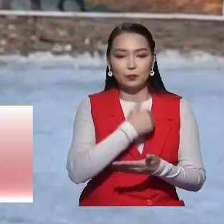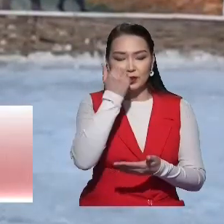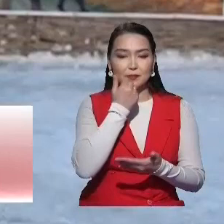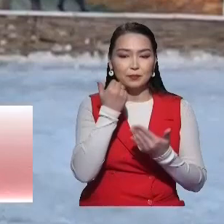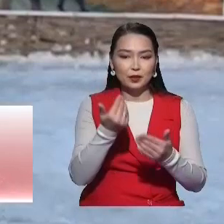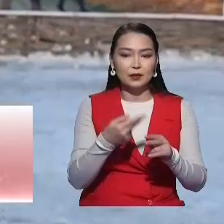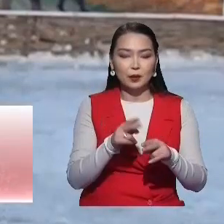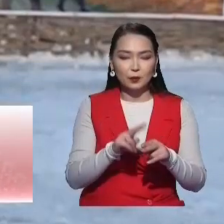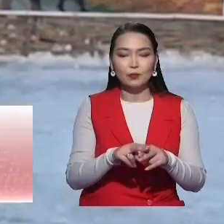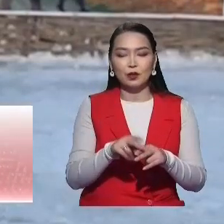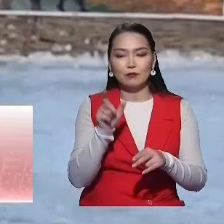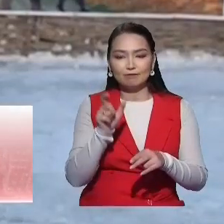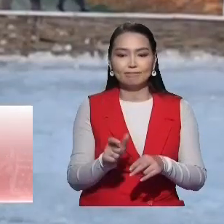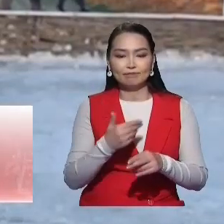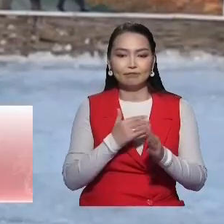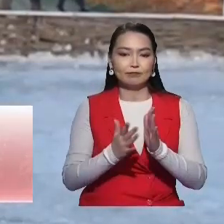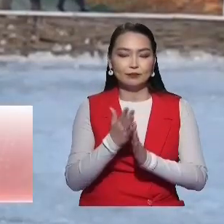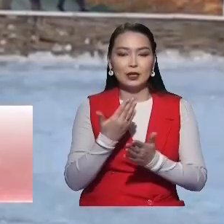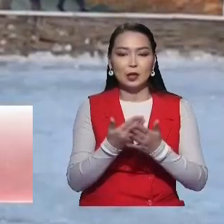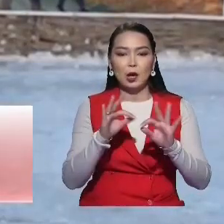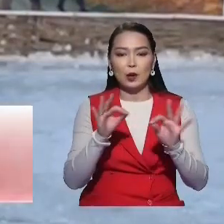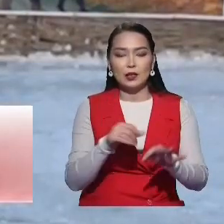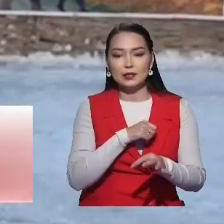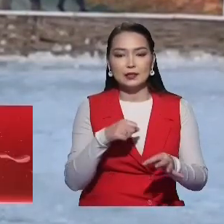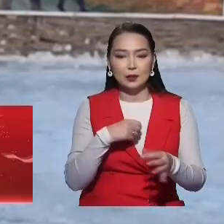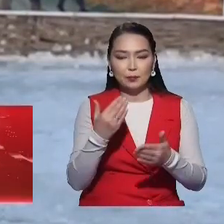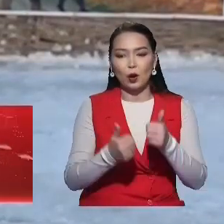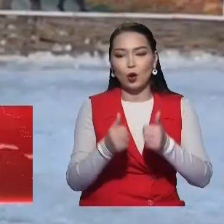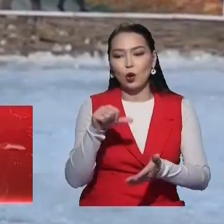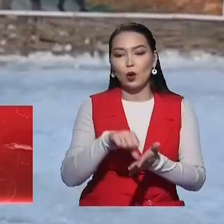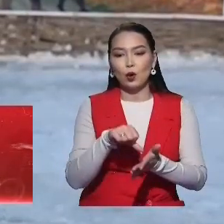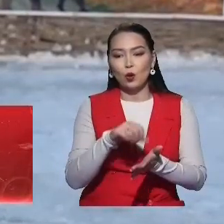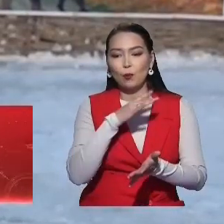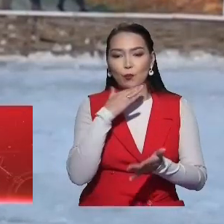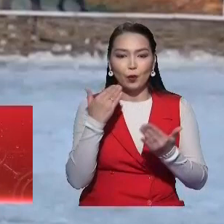сына достойным человеком. И чтобы быть примером, я сам участвую в соревнованиях.